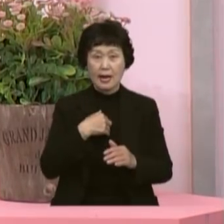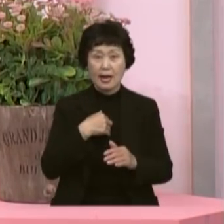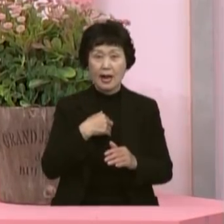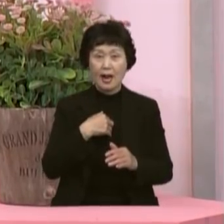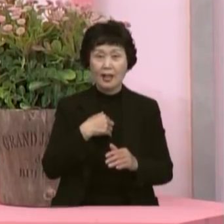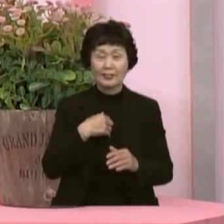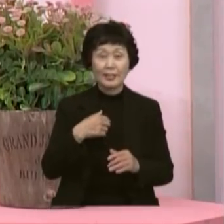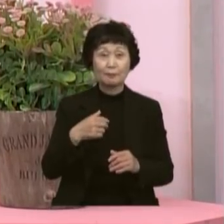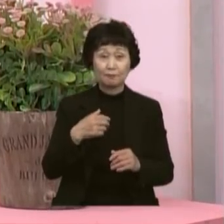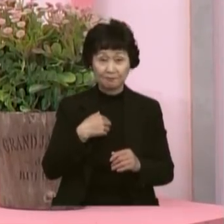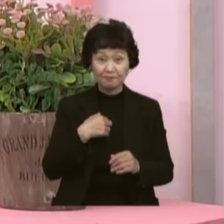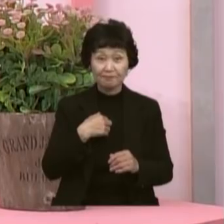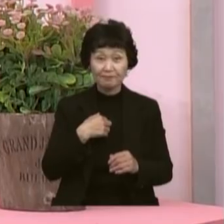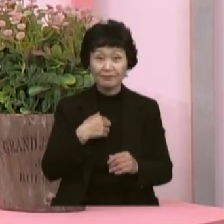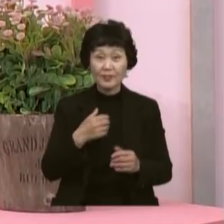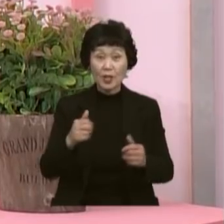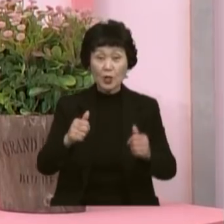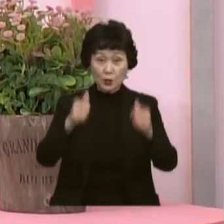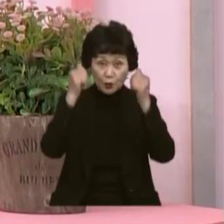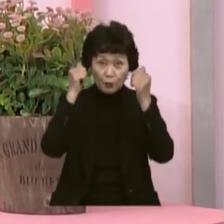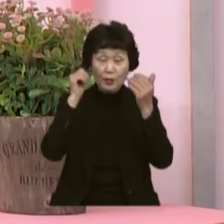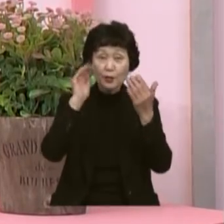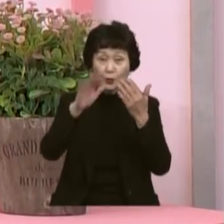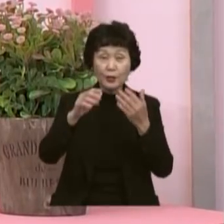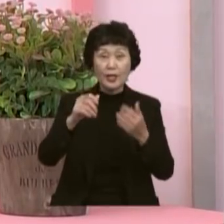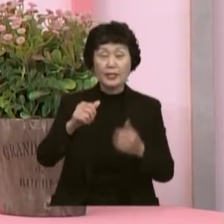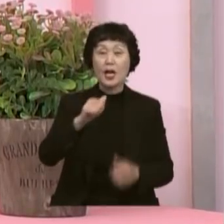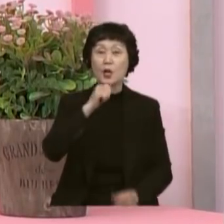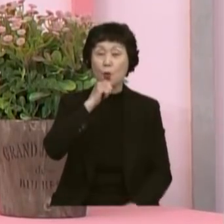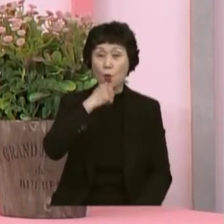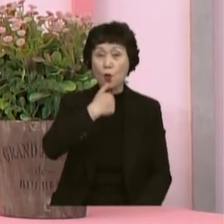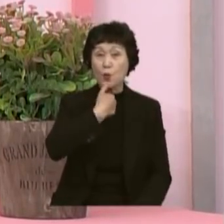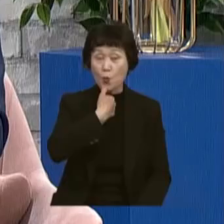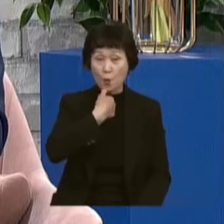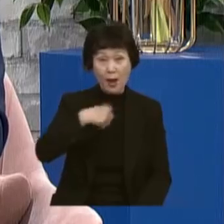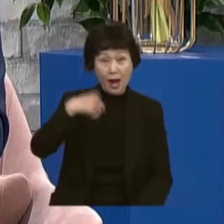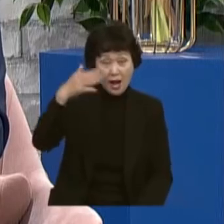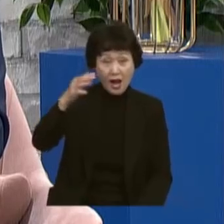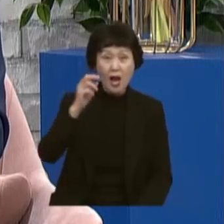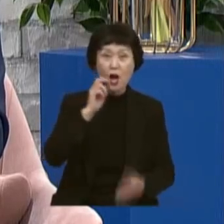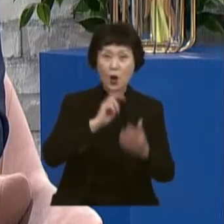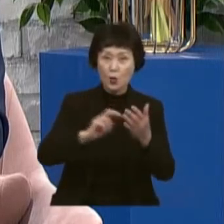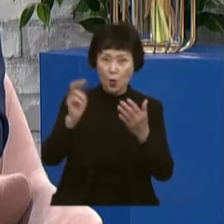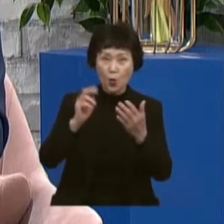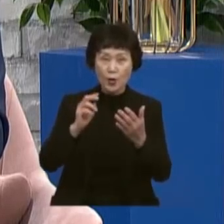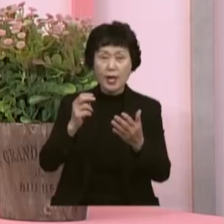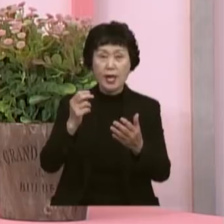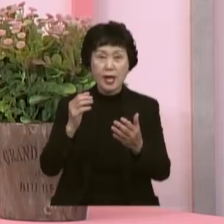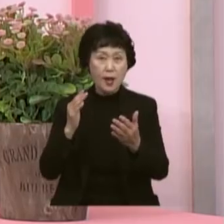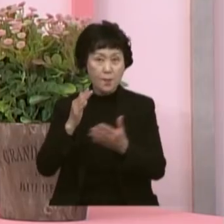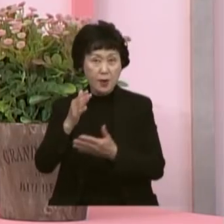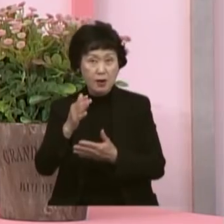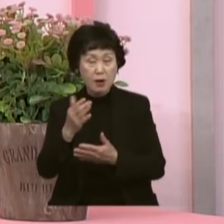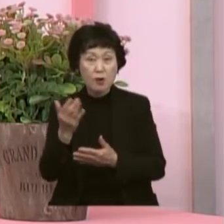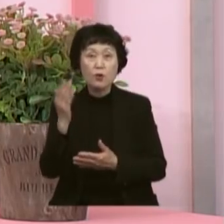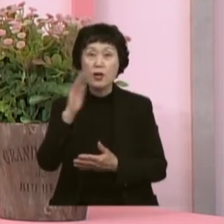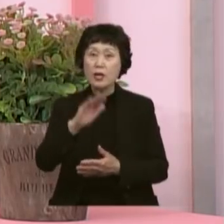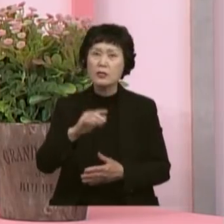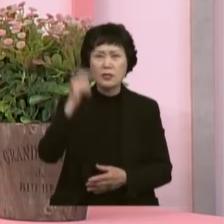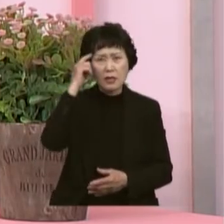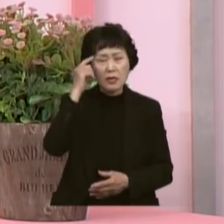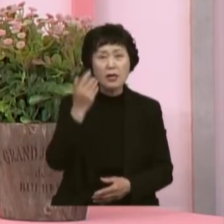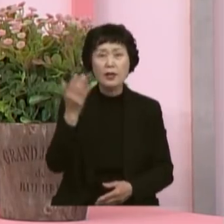사서 이제 다음 달에 이제 졸업하고 로마 가고 이제 성악 하려고 딱 하다가 예, 예. 예수가 진짜야. 내가 영원히